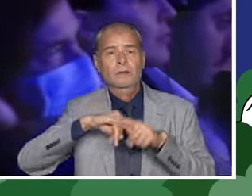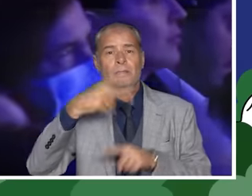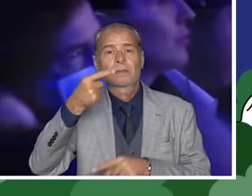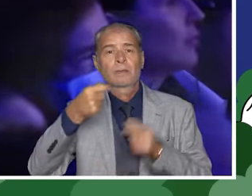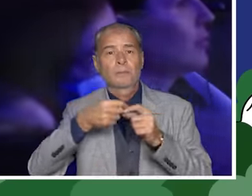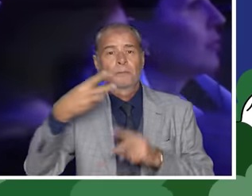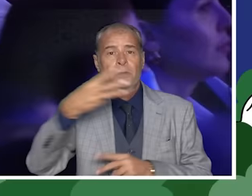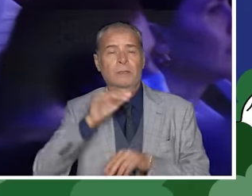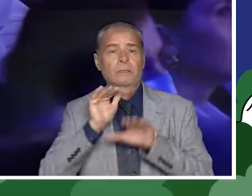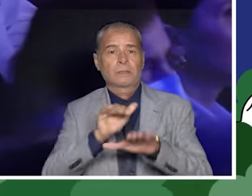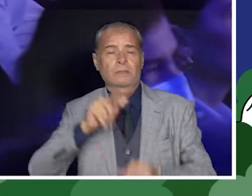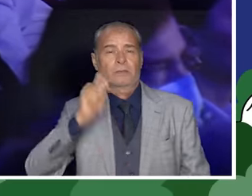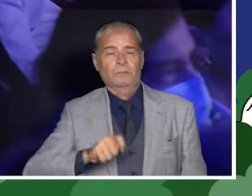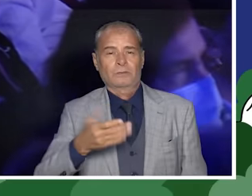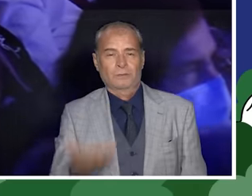bulunduk